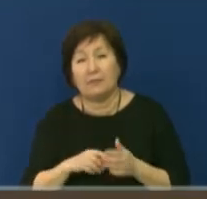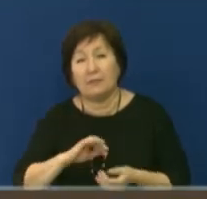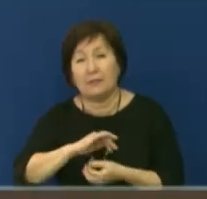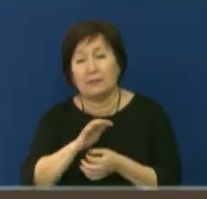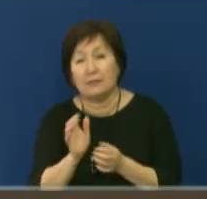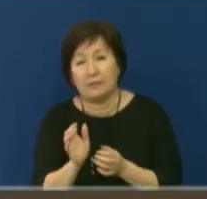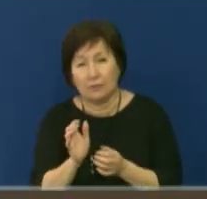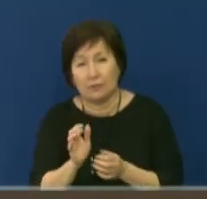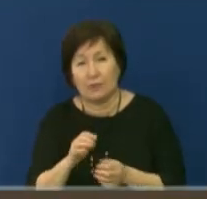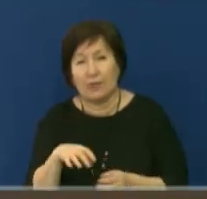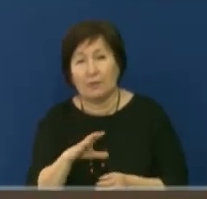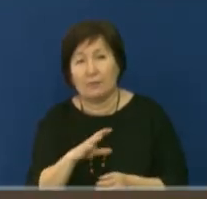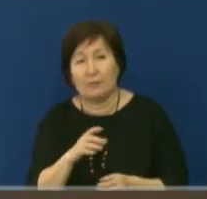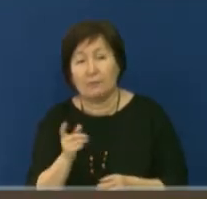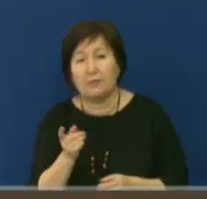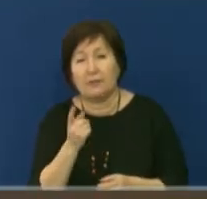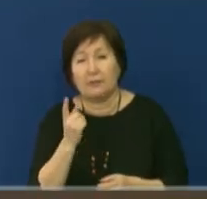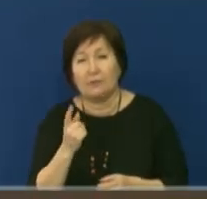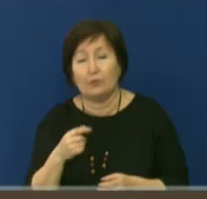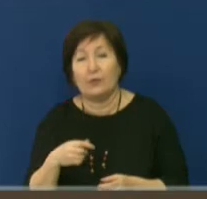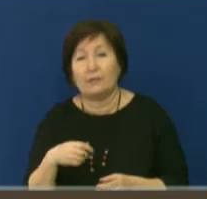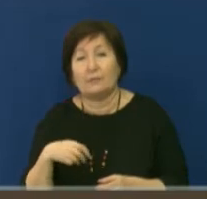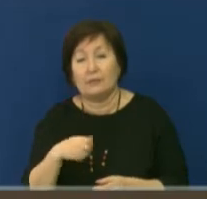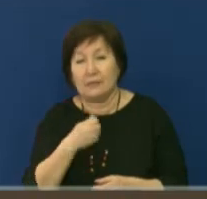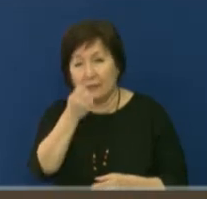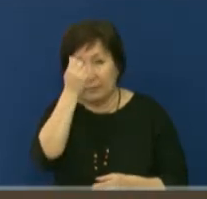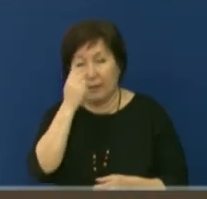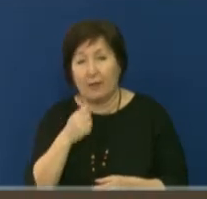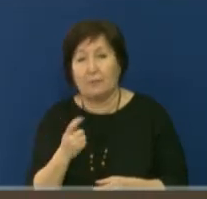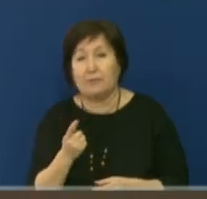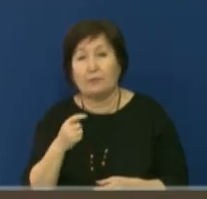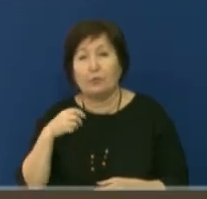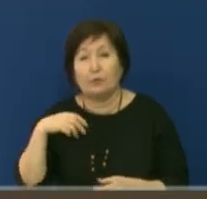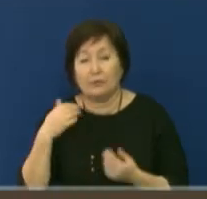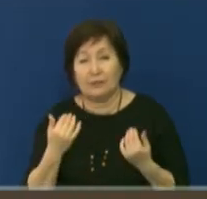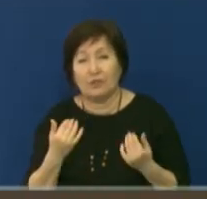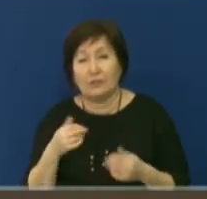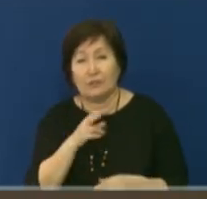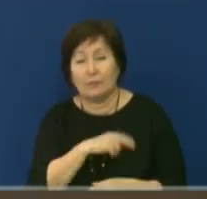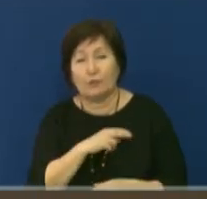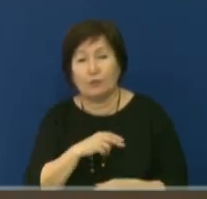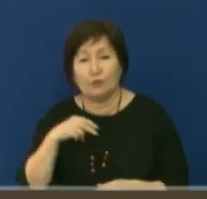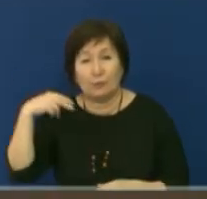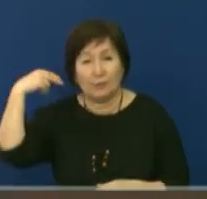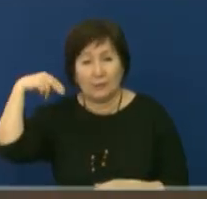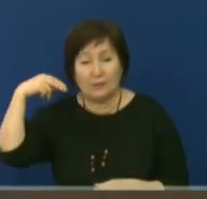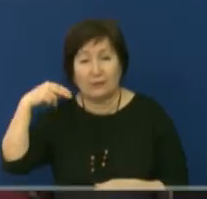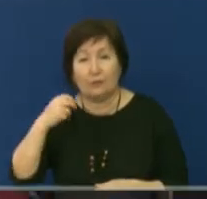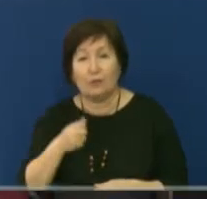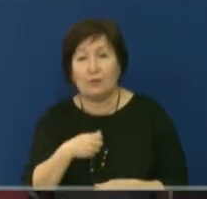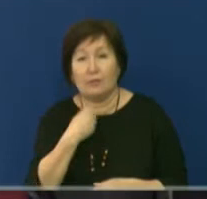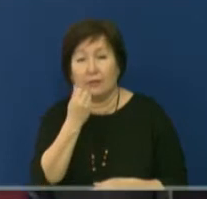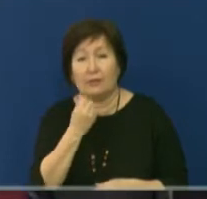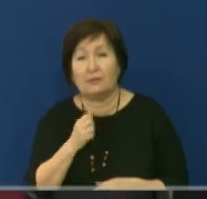и первому, и действующему президенту, потому что та политика, которую они проводят, позволяет нам сегодня устраивать